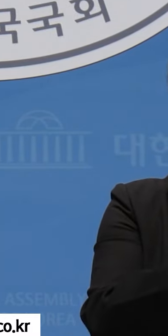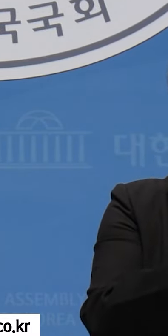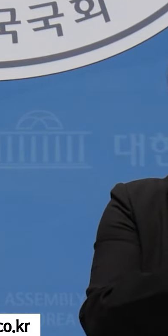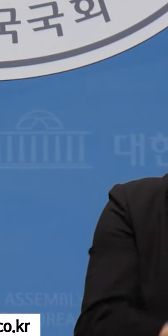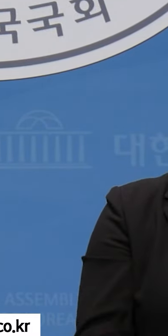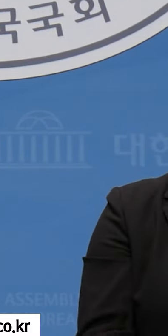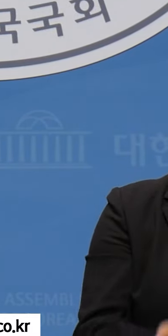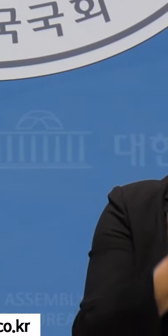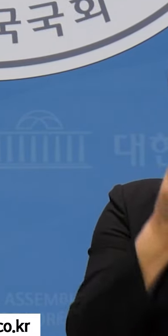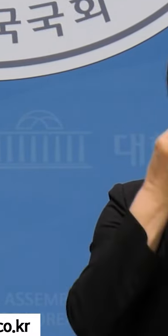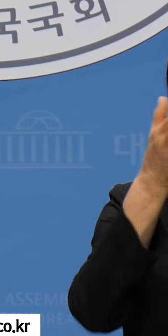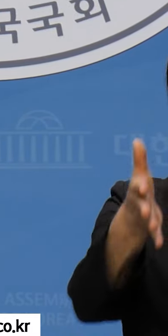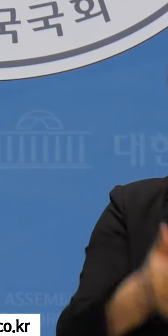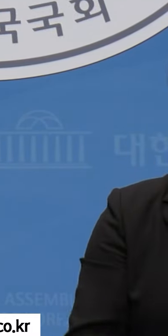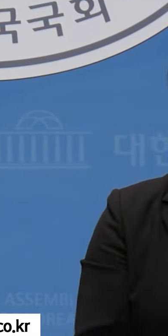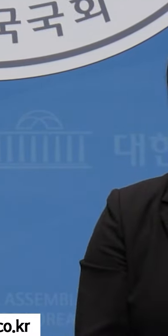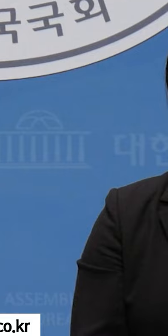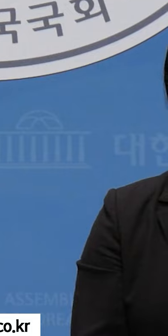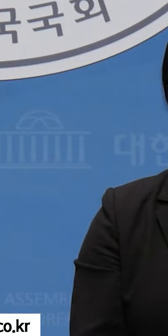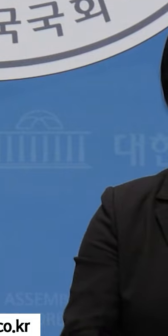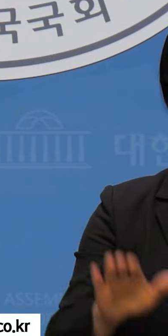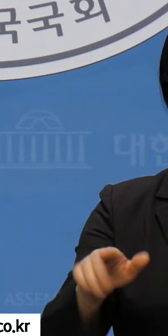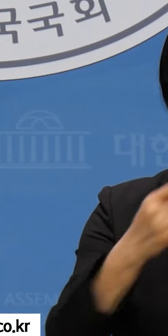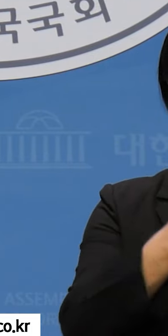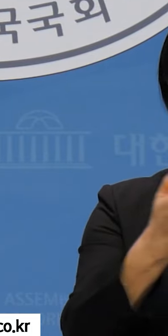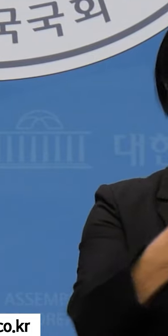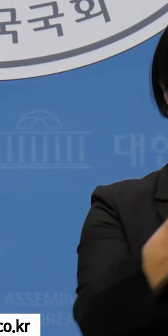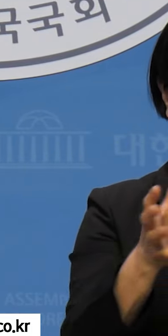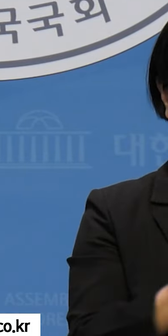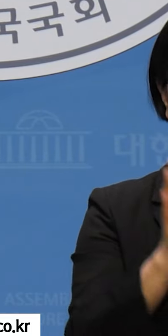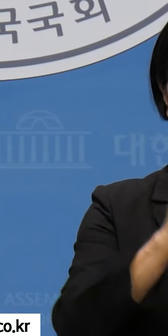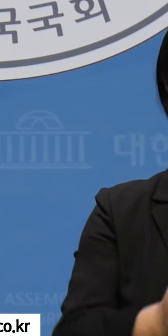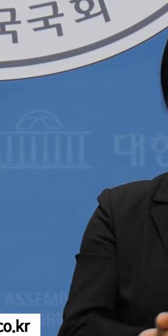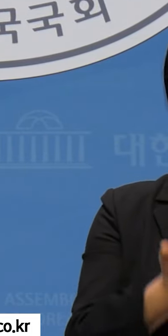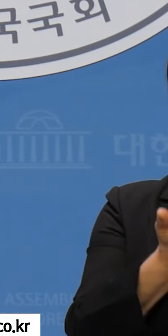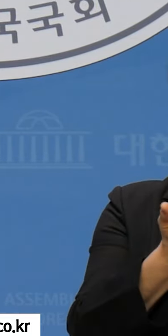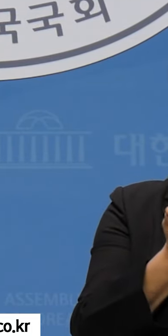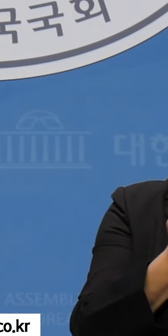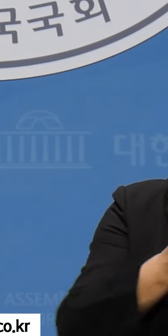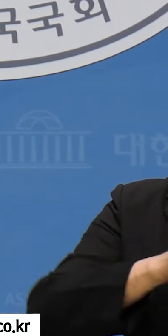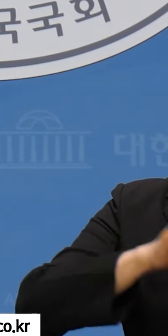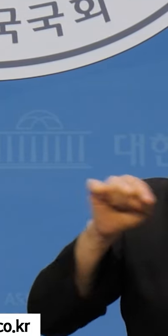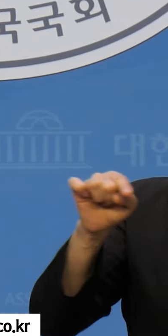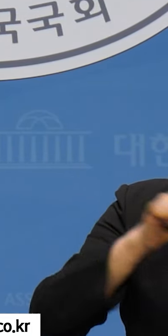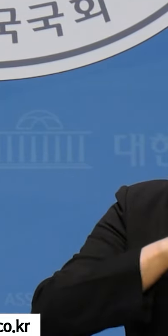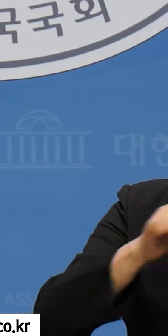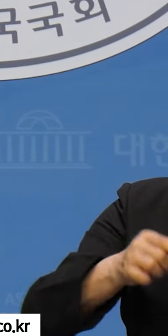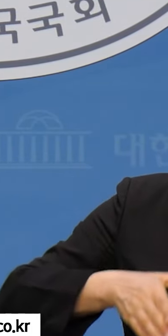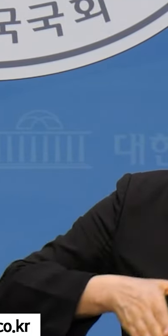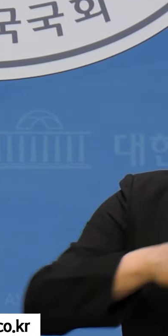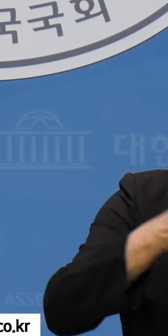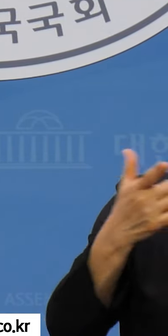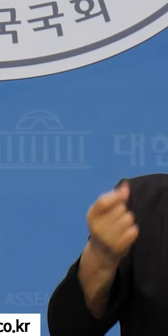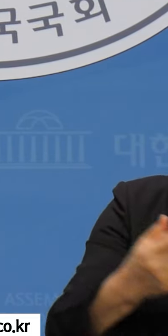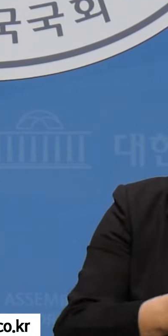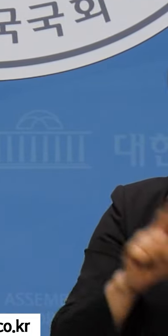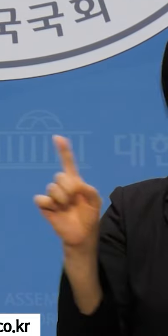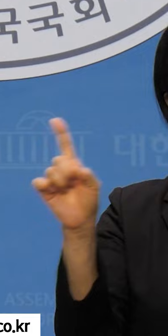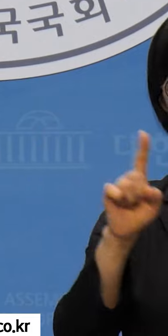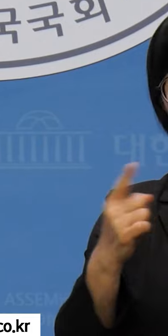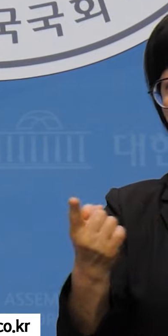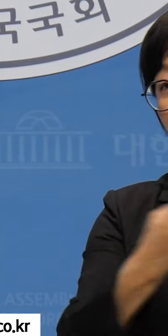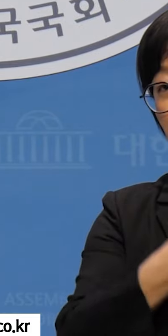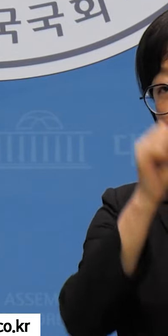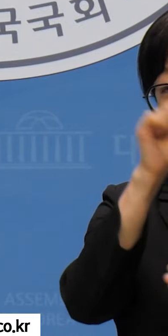정점을 찍었습니다. 이번 민주당 공천은 정치적 학살입니다. 어떠한